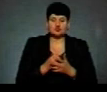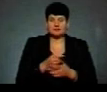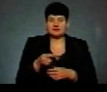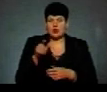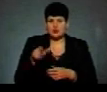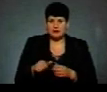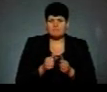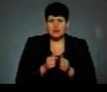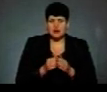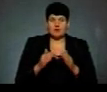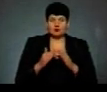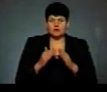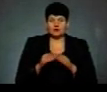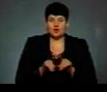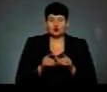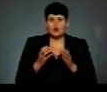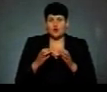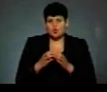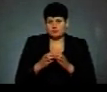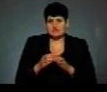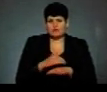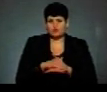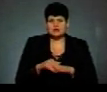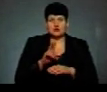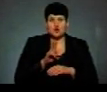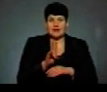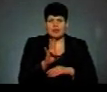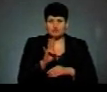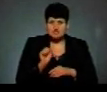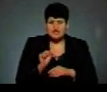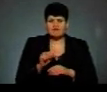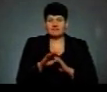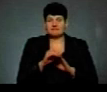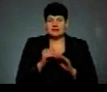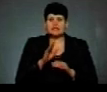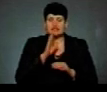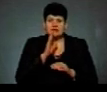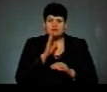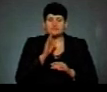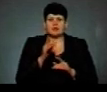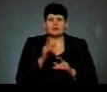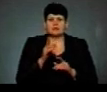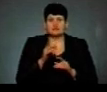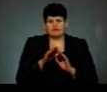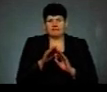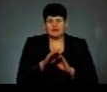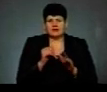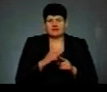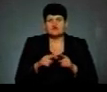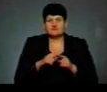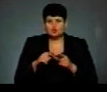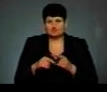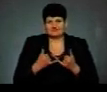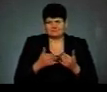біля будинку її одногрупниць на вулиці Тролейбусній. Він викликав поліцію та швидку. Дівчину без свідомості та в стані клінічної смерті госпіталізували